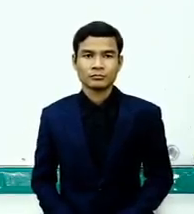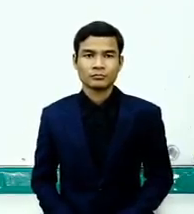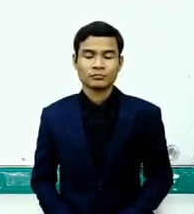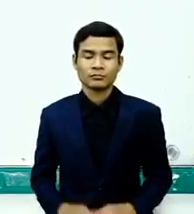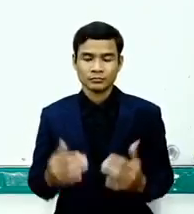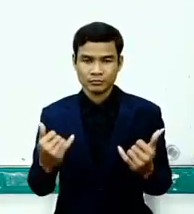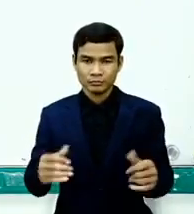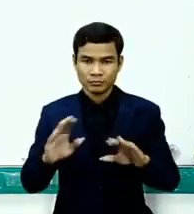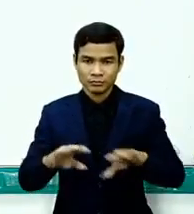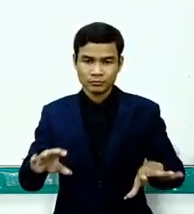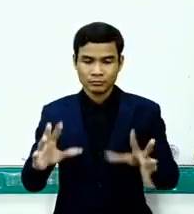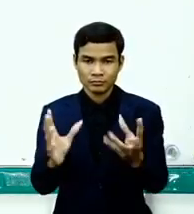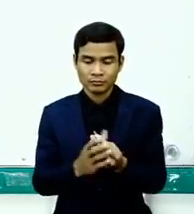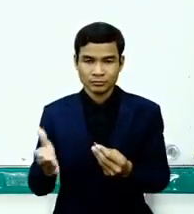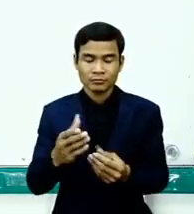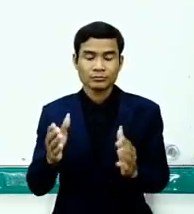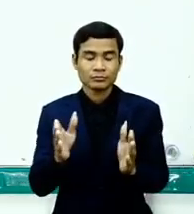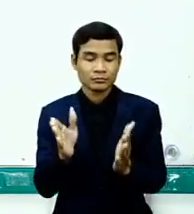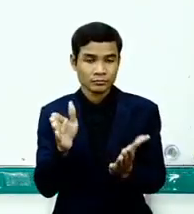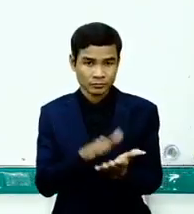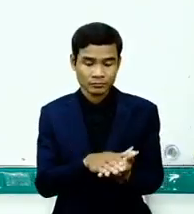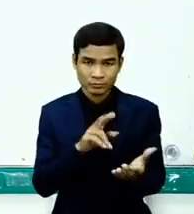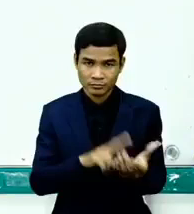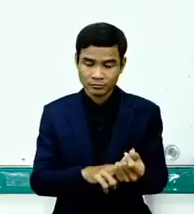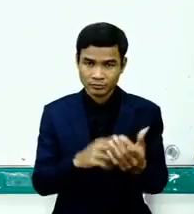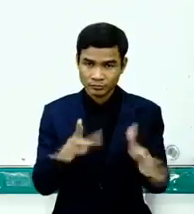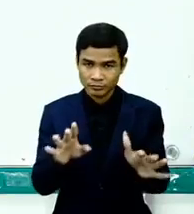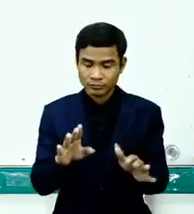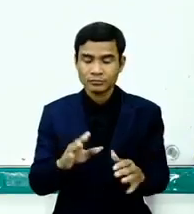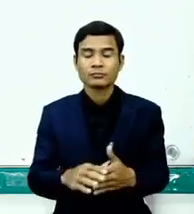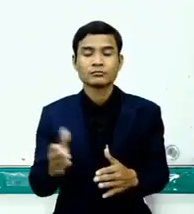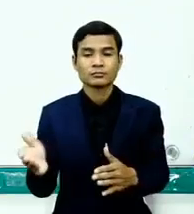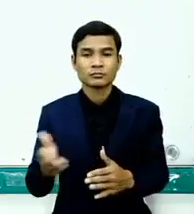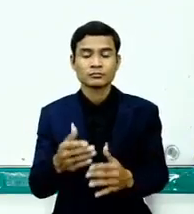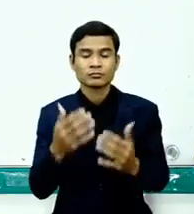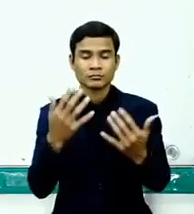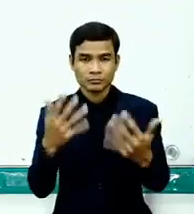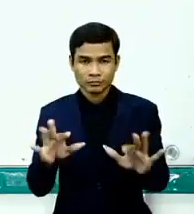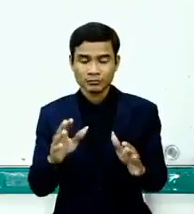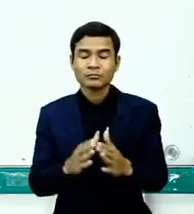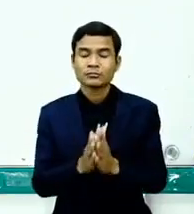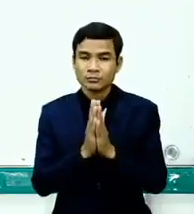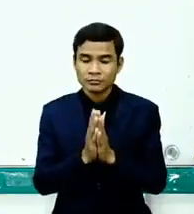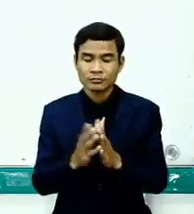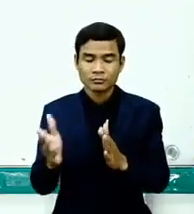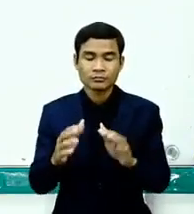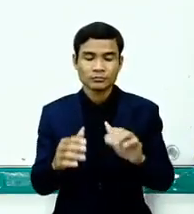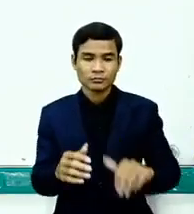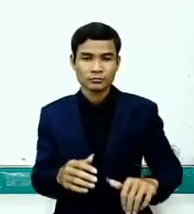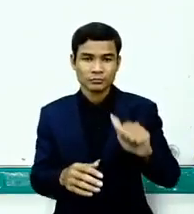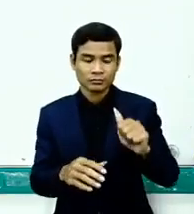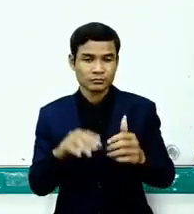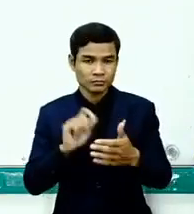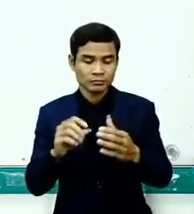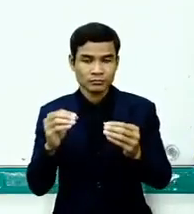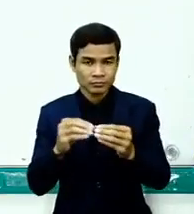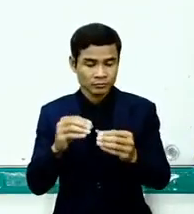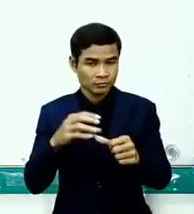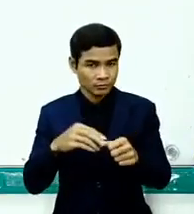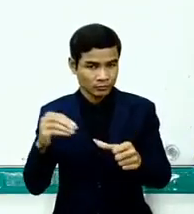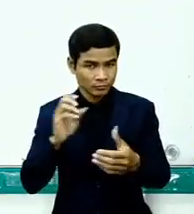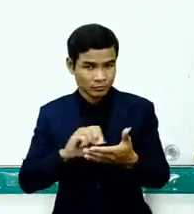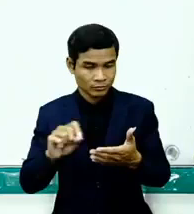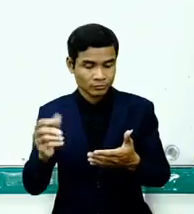ចាឥឡូវនេះកូនកូនបិទសៀវភៅរួចរាល់ហើយមែនទេកូនចាបើរួចរាល់ហើយសូមកូនកូនយកក្តារឈ្នួនដីសឬក៏ហ្វូតឡើងម